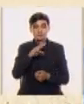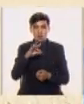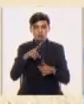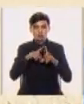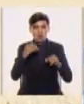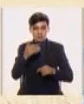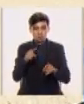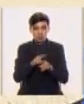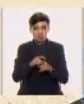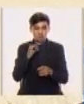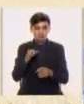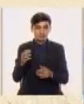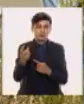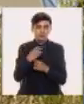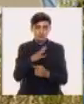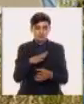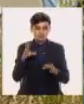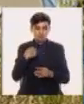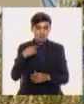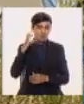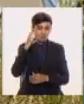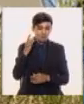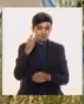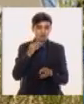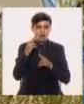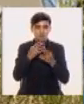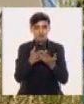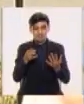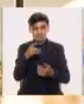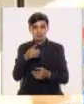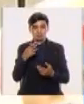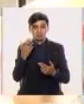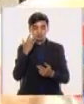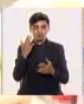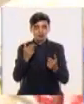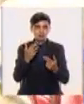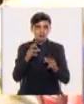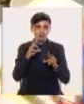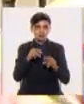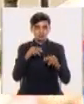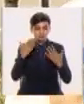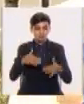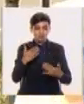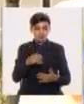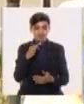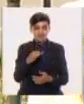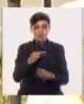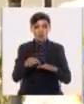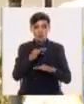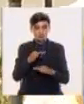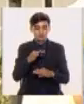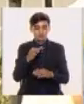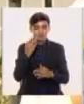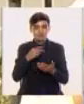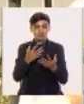день выслушивать претензии выпускников. Говорят, что здесь все время кормят завтраками. По области, если все автошколы взять и